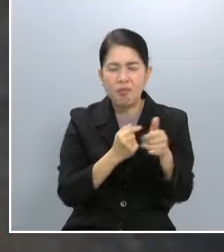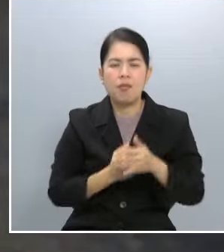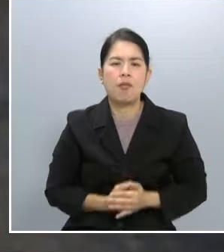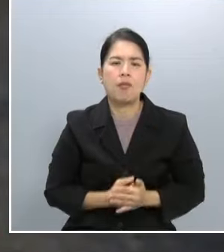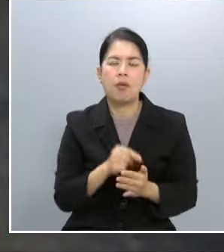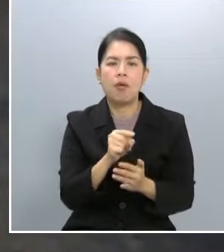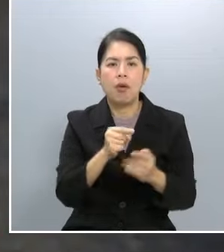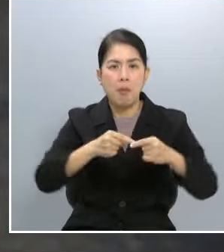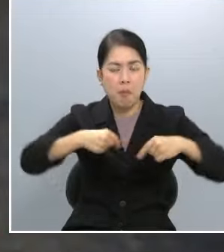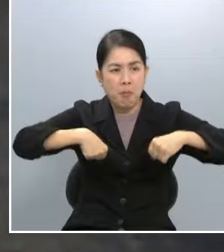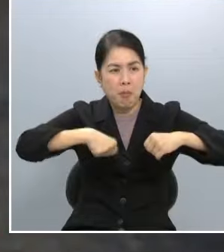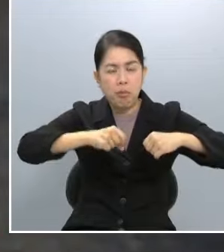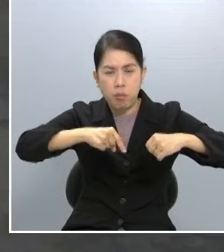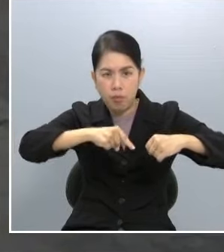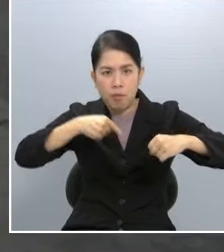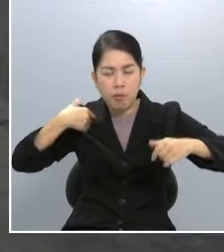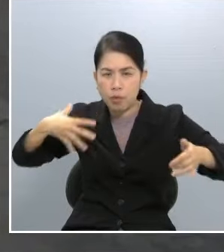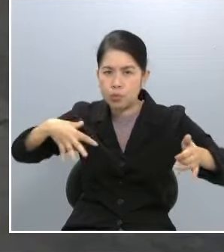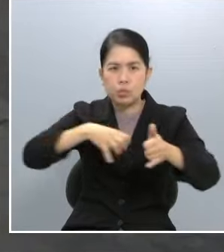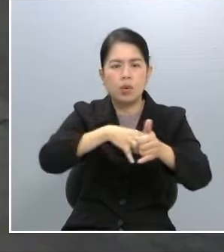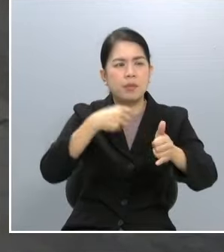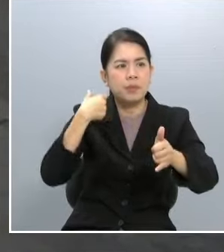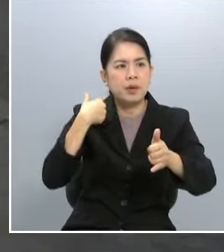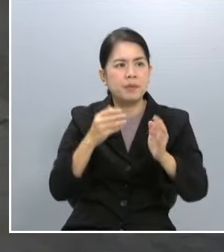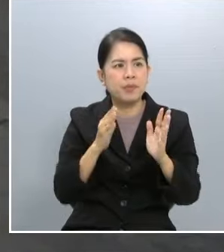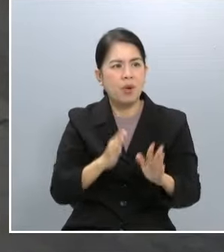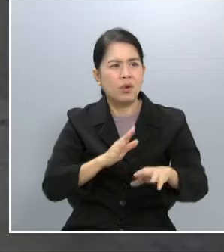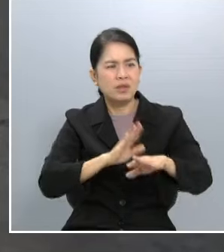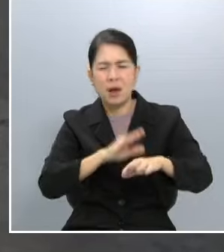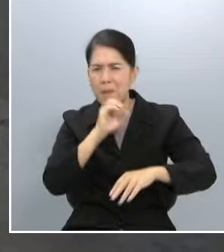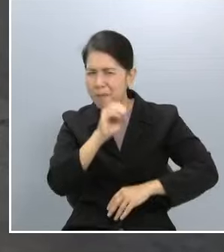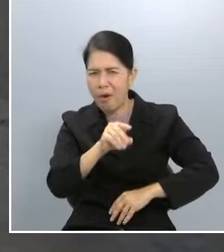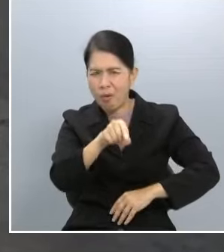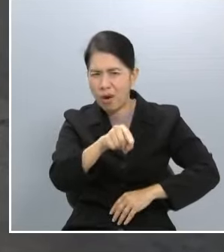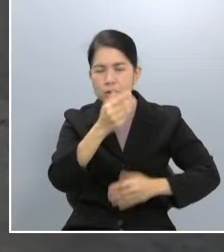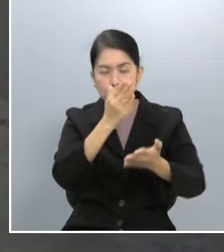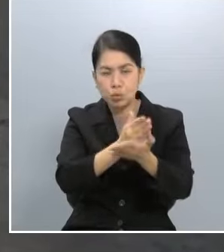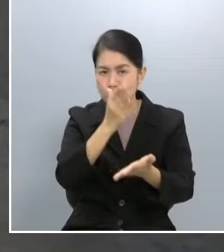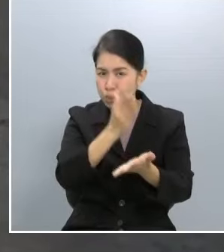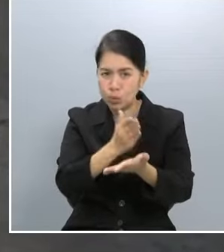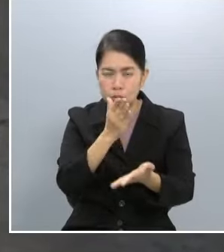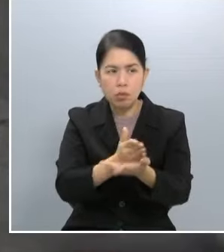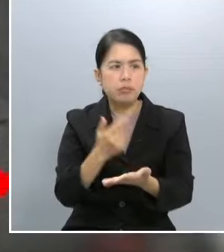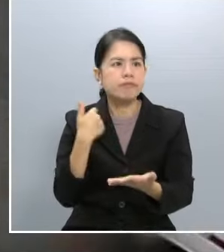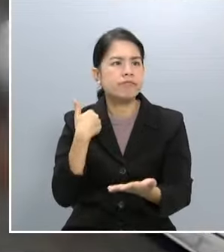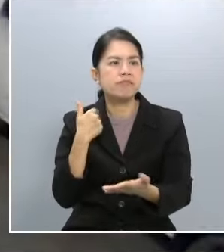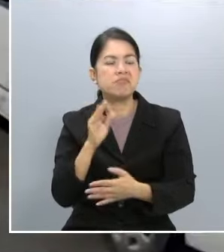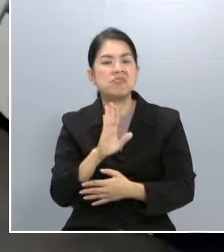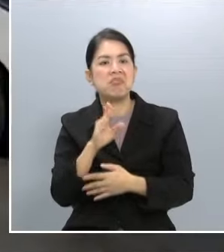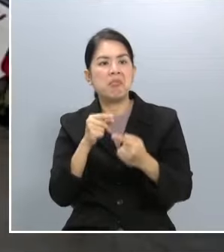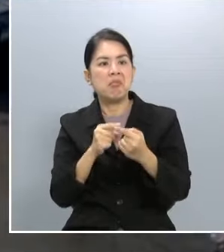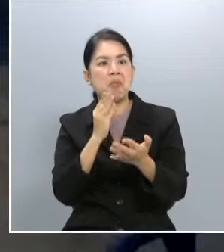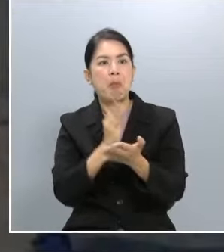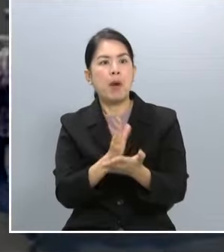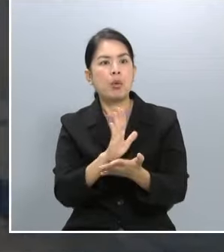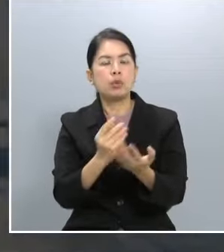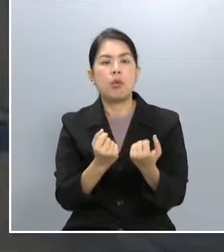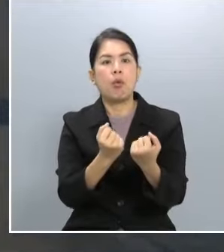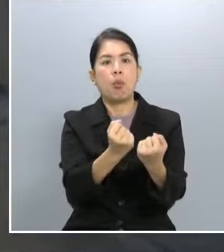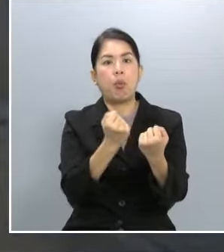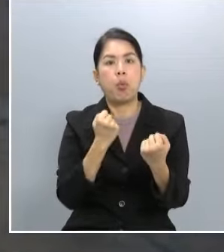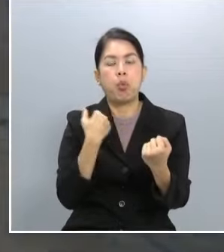งหยุดคนพยายามตะโกนบอกหยุดหยุดหยุดชนคนไม่หยุดขับต่อไปอีกร่วม